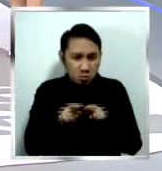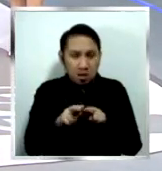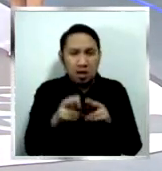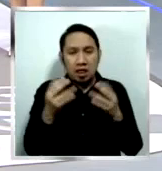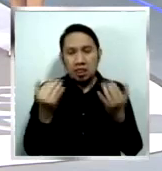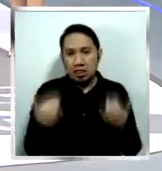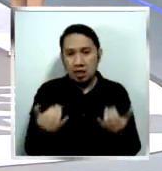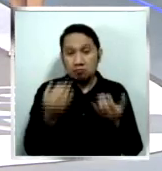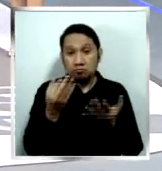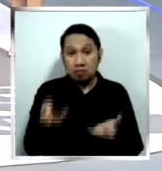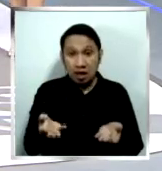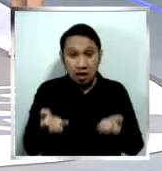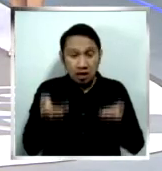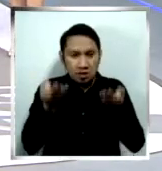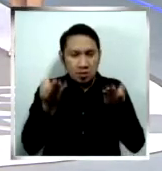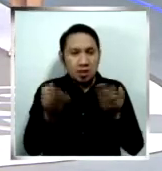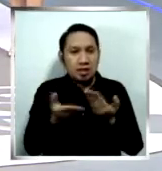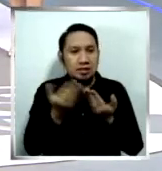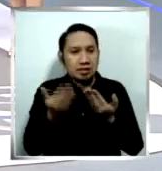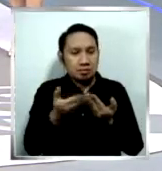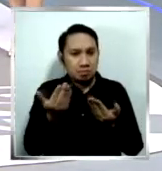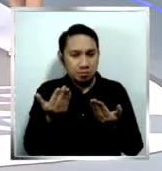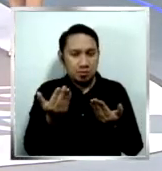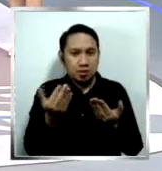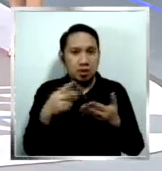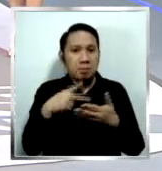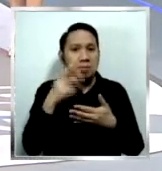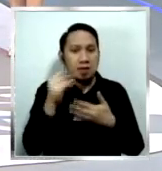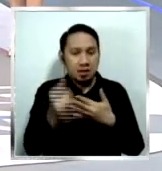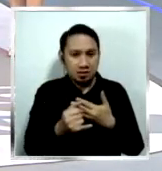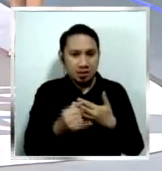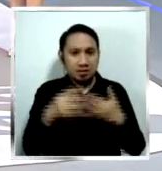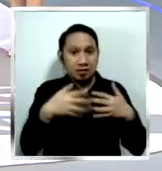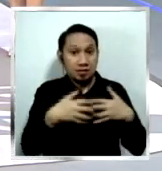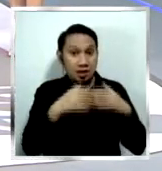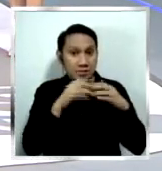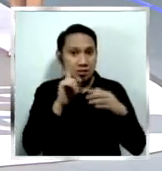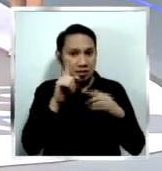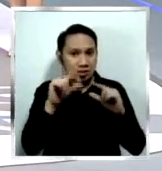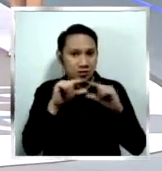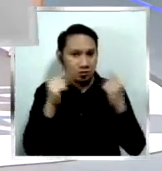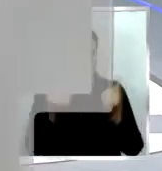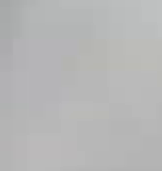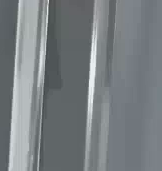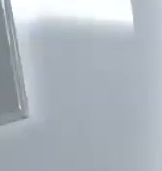nagsimula sa Simpleng Birthday Project ang inilunsad ng isang grupo. Nakatutok si Salima Refran.